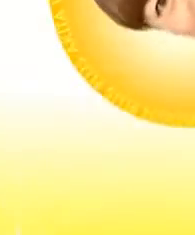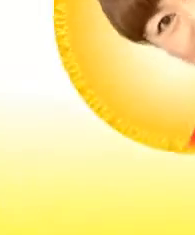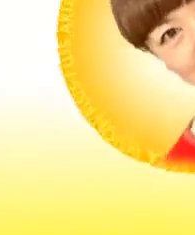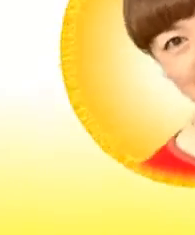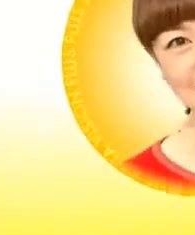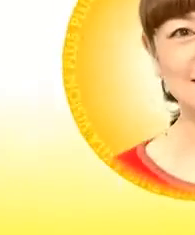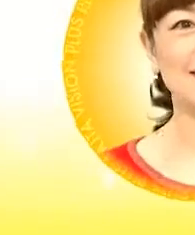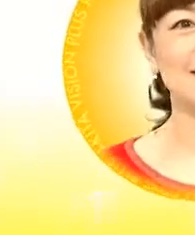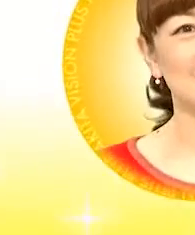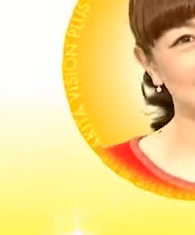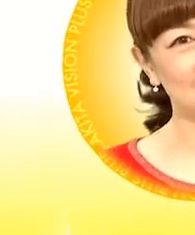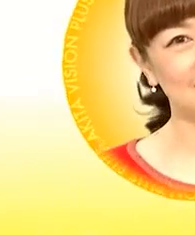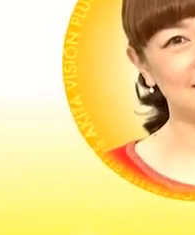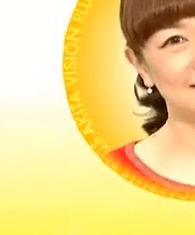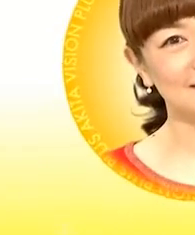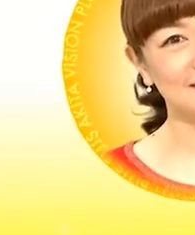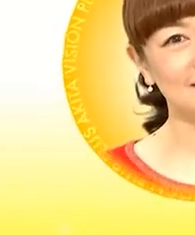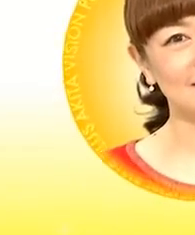テンションプラス。